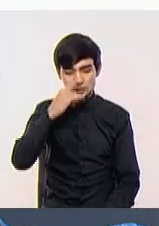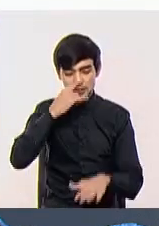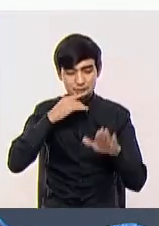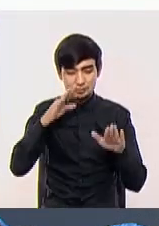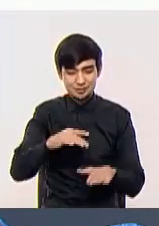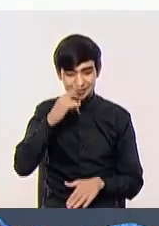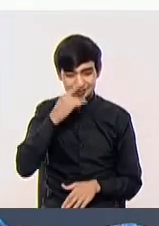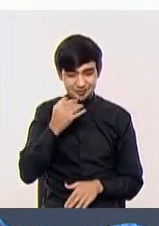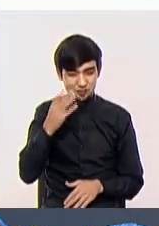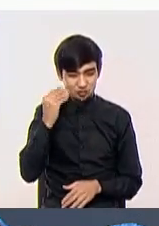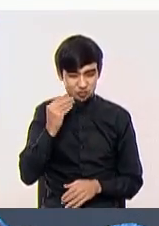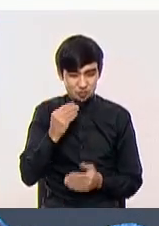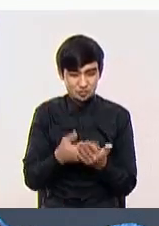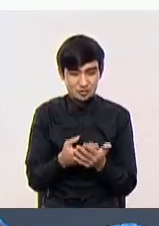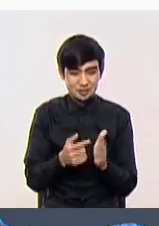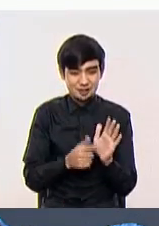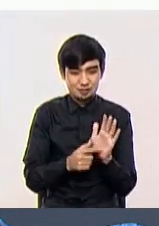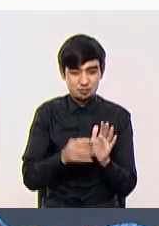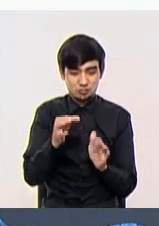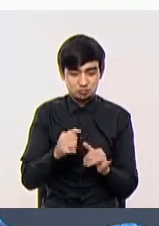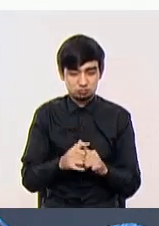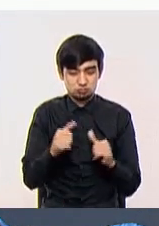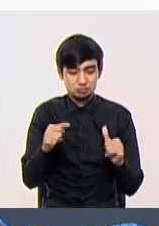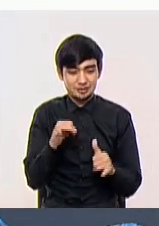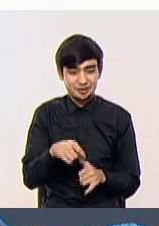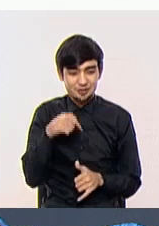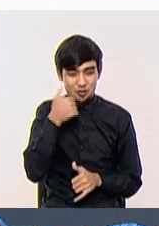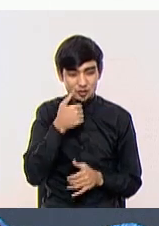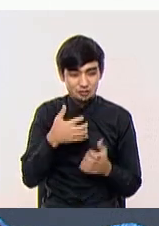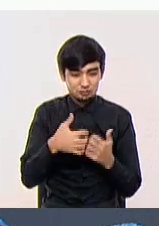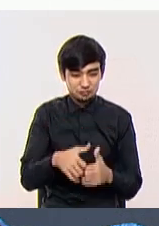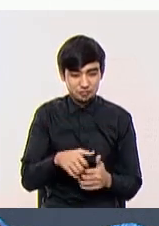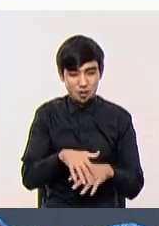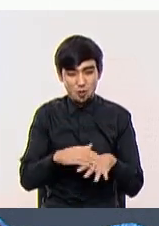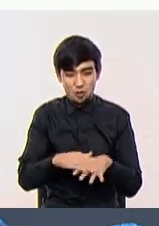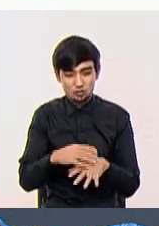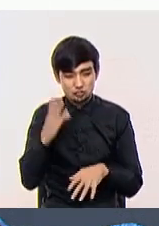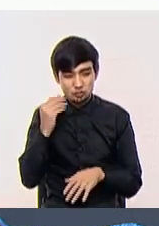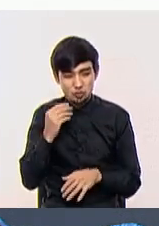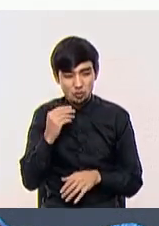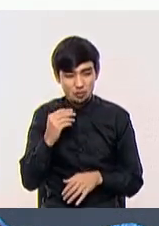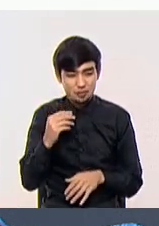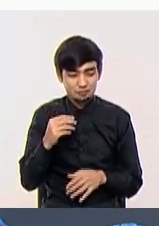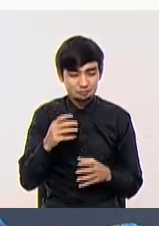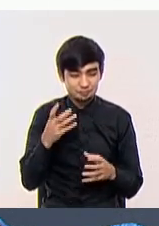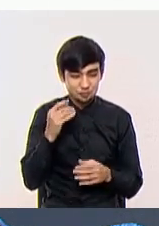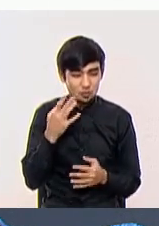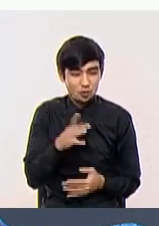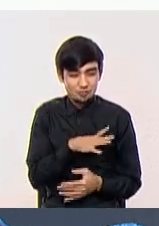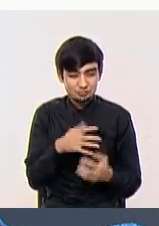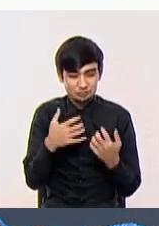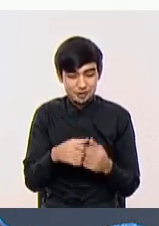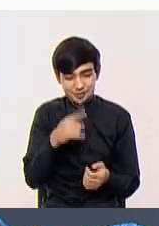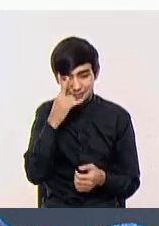Қазақстандағы қазақтардың үлесі 70%-дан асты. Биыл жүргізілген ұлттық халық санағының алғашқы нәтижесі бойынша